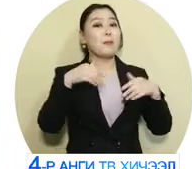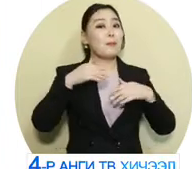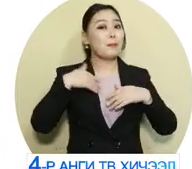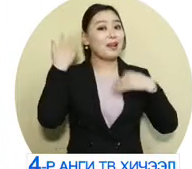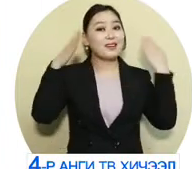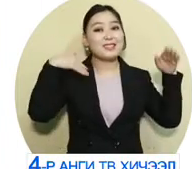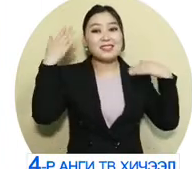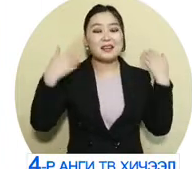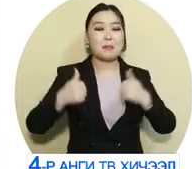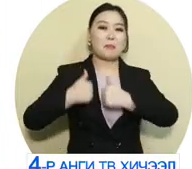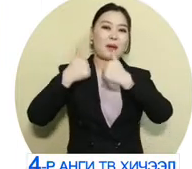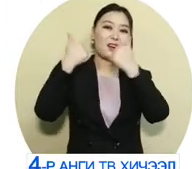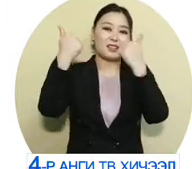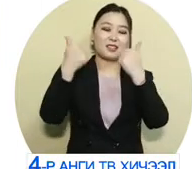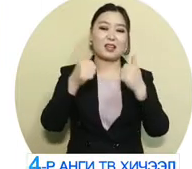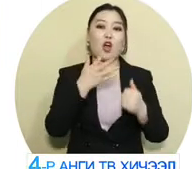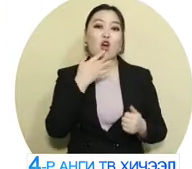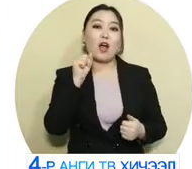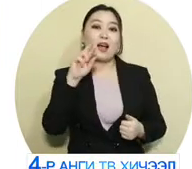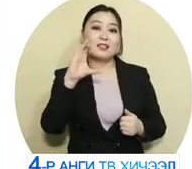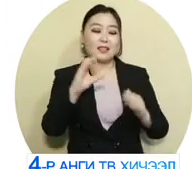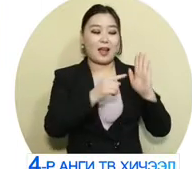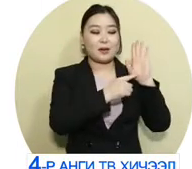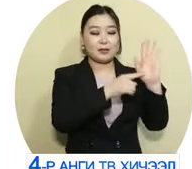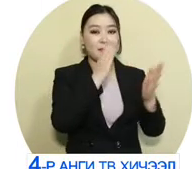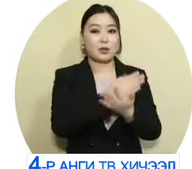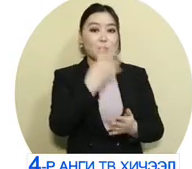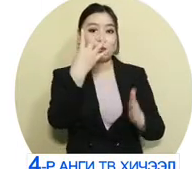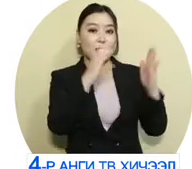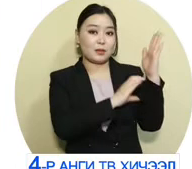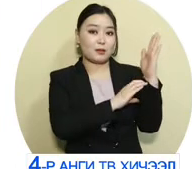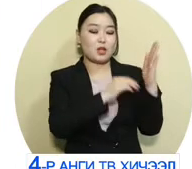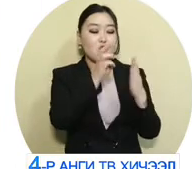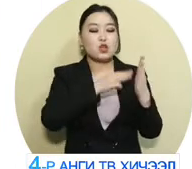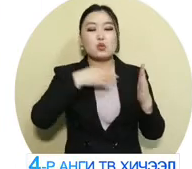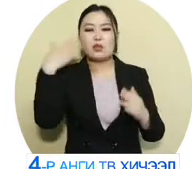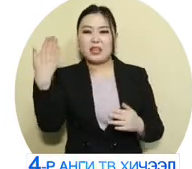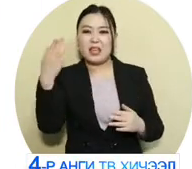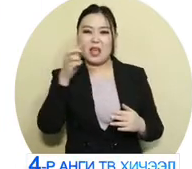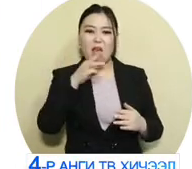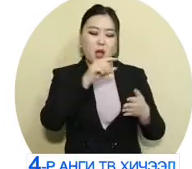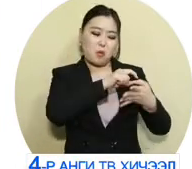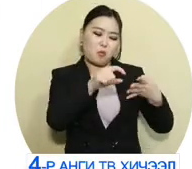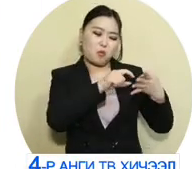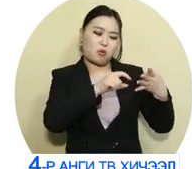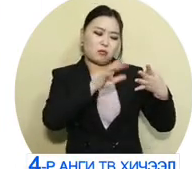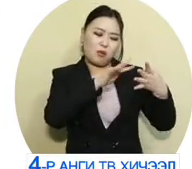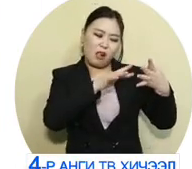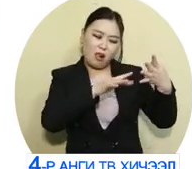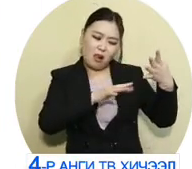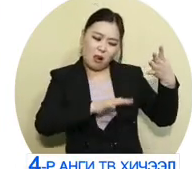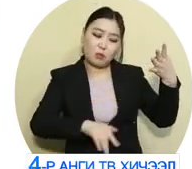аясыг харуулсан байна. За, ингээд дөрөвдүгээр бадгаа харахаар шүлгийн мөр нь нэлээд урт байгаа тийм ээ. За, тэгвэл өнг